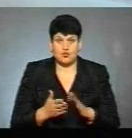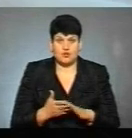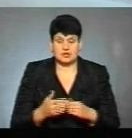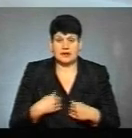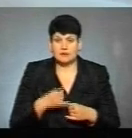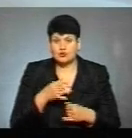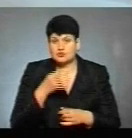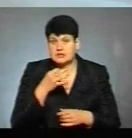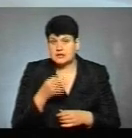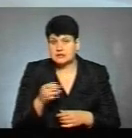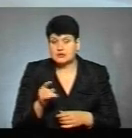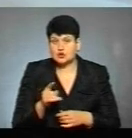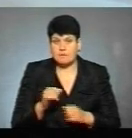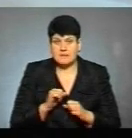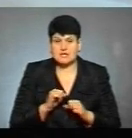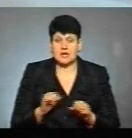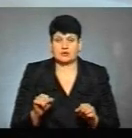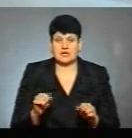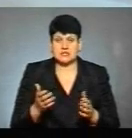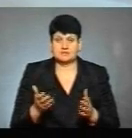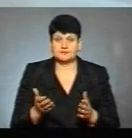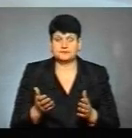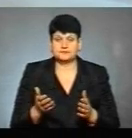що якщо патріотизм